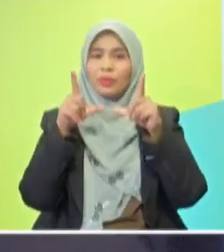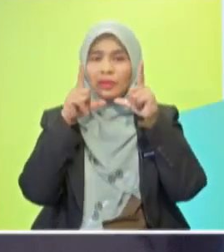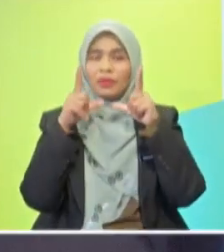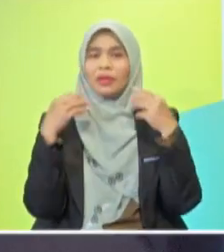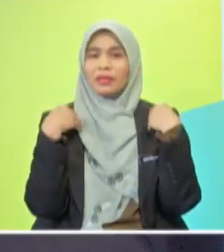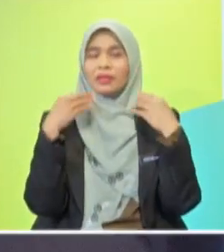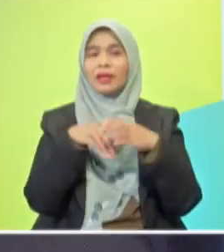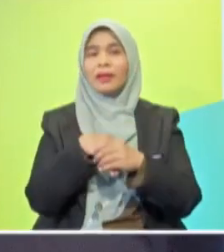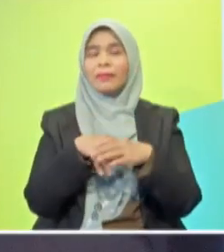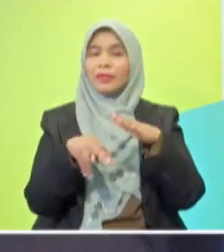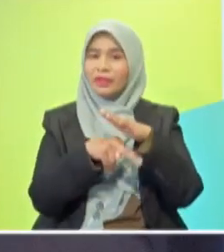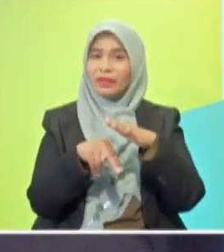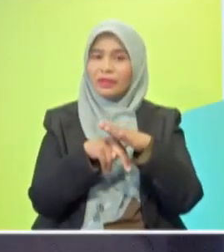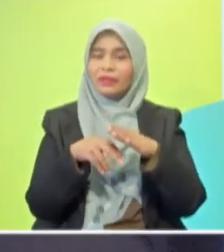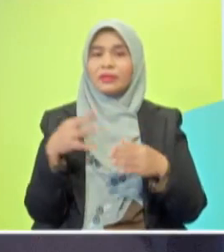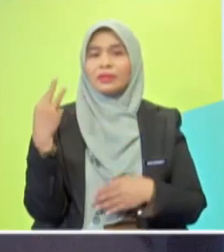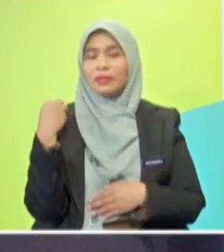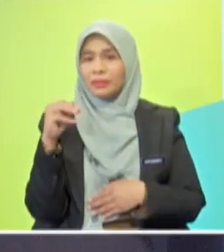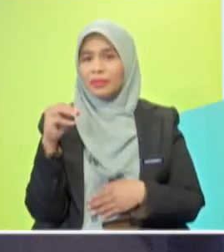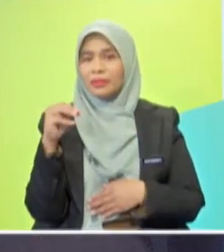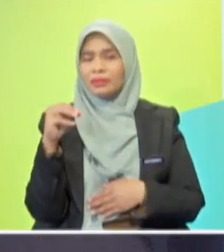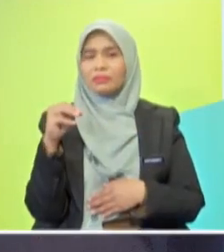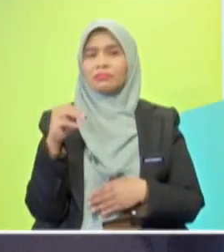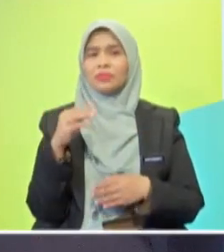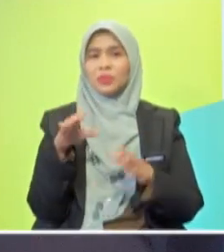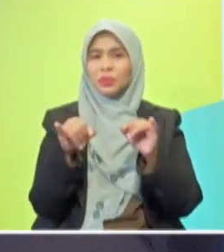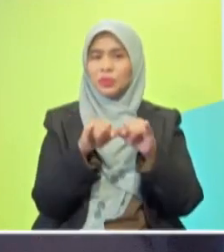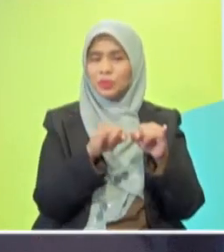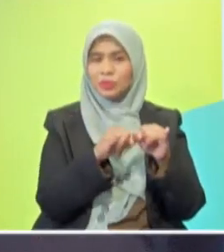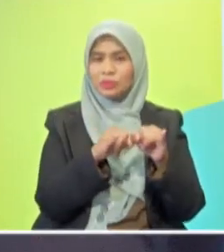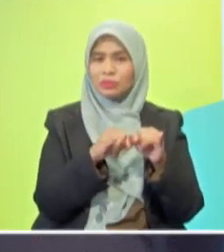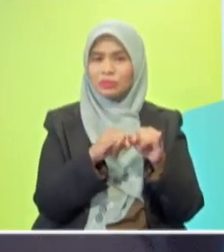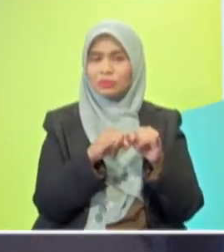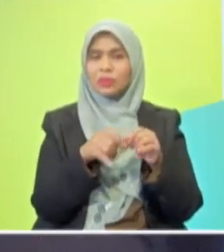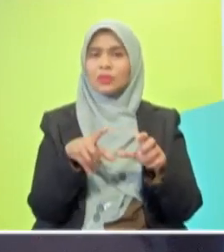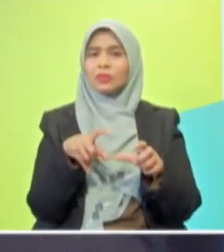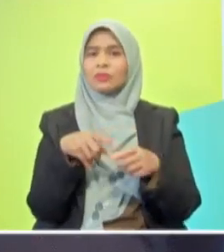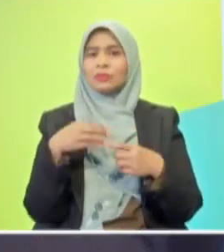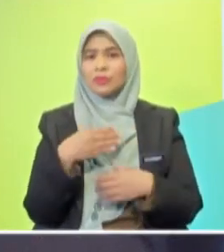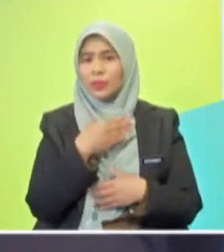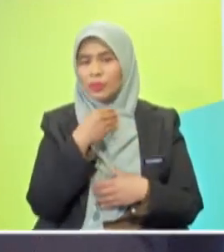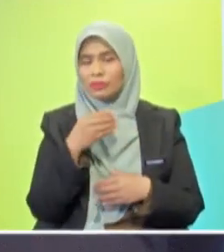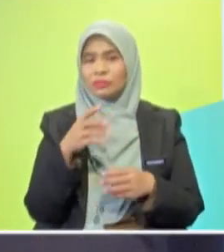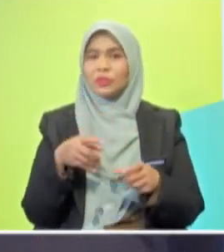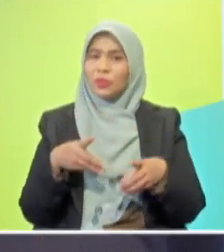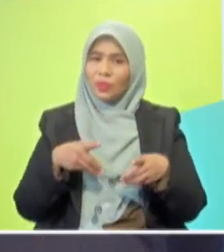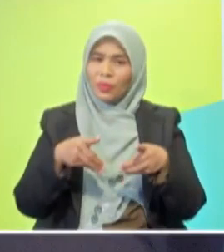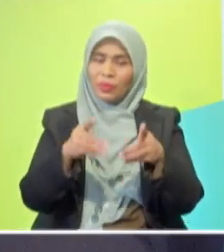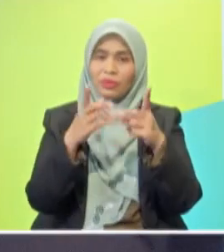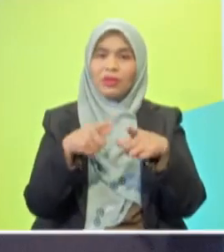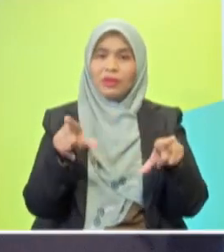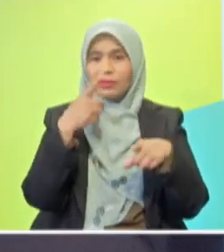neraka, dan mereka ini menghasut ataupun mendorong orang lain pula